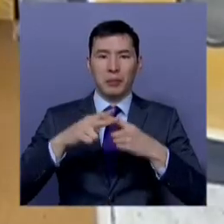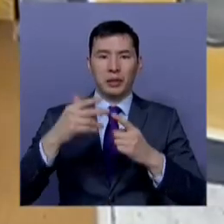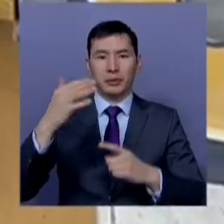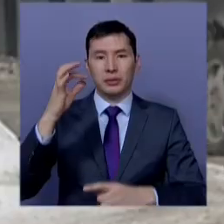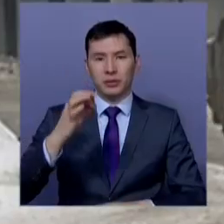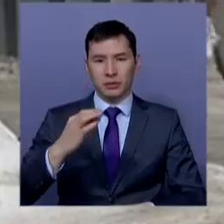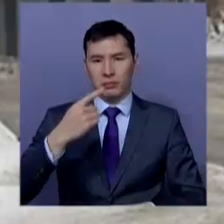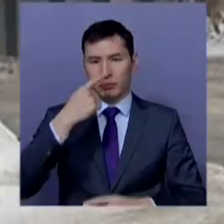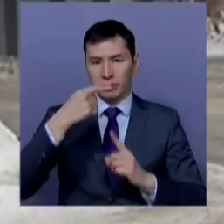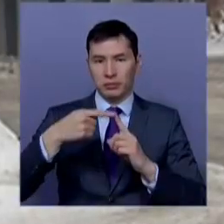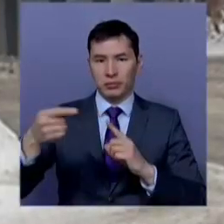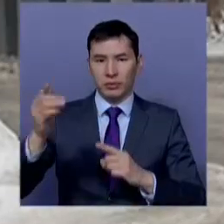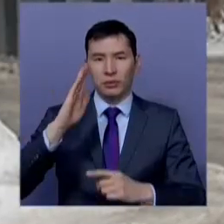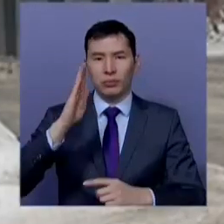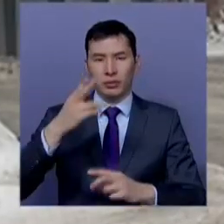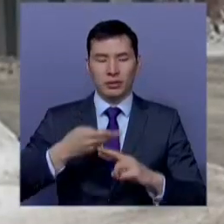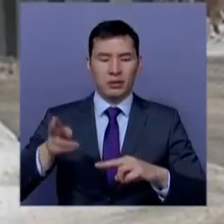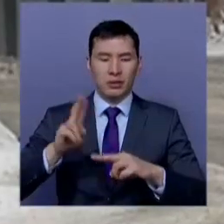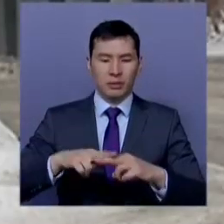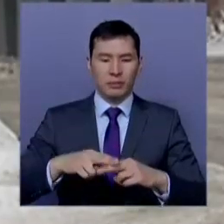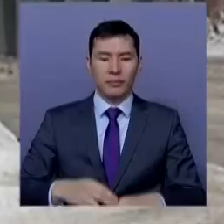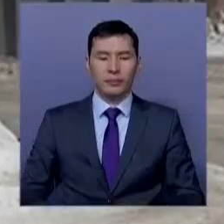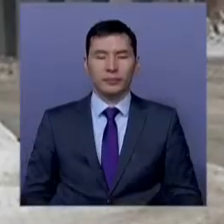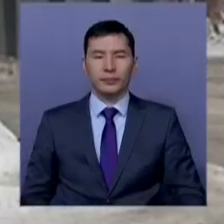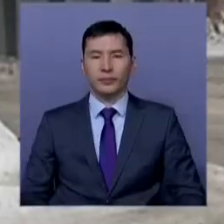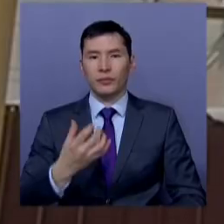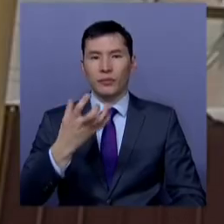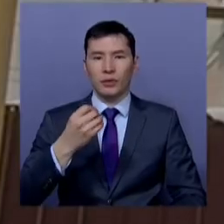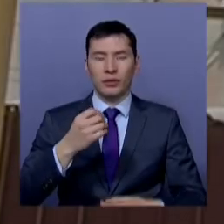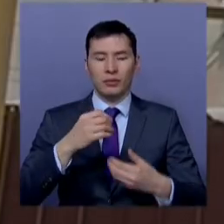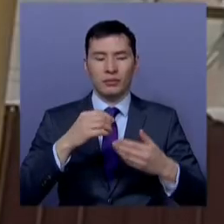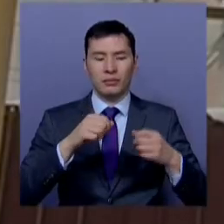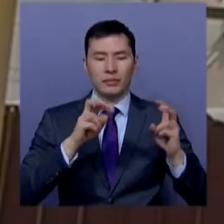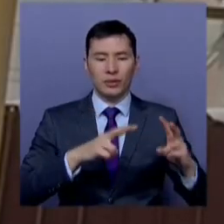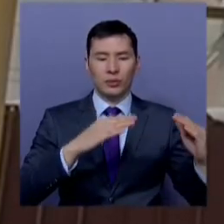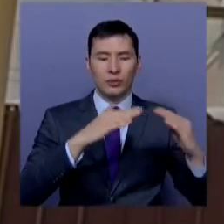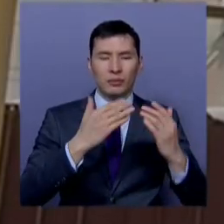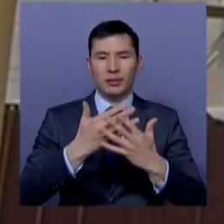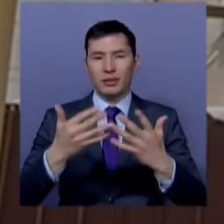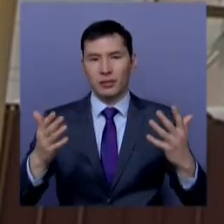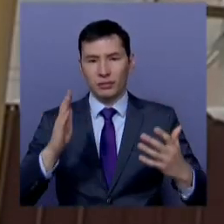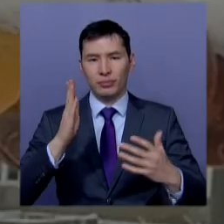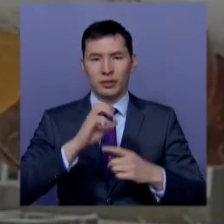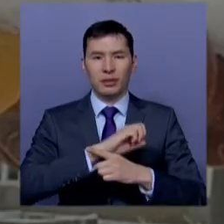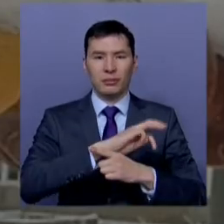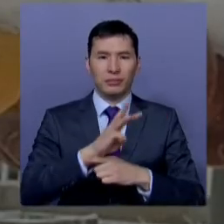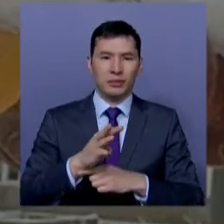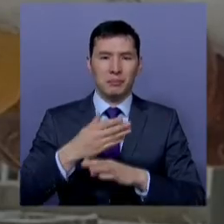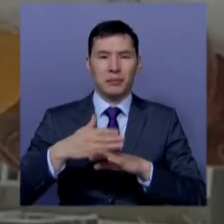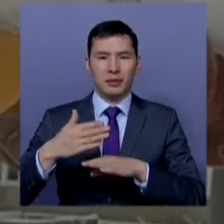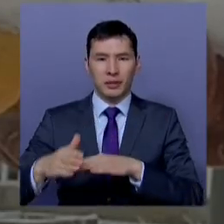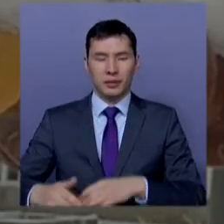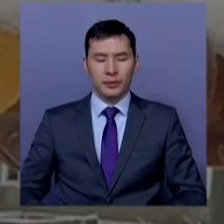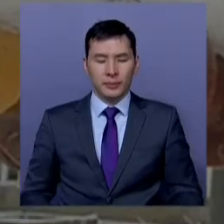Одан бөлек 1121 үйге сыртқы желілерді жүргізу бойынша тиісті мекемелермен жұмыстар жүргізіліп жатыр. Арнат Дүйсен, Нұрбол Сазабеков,